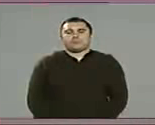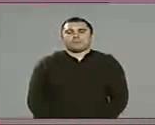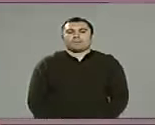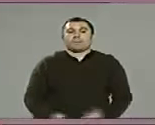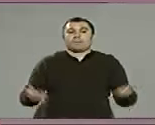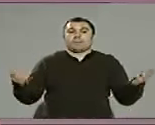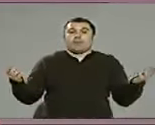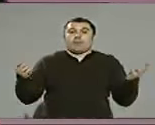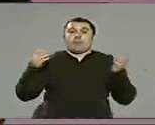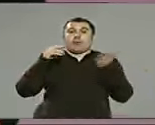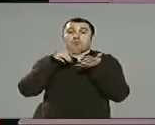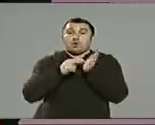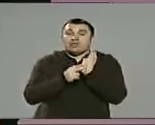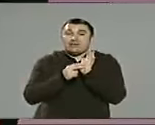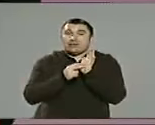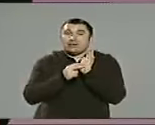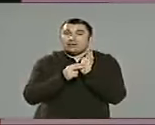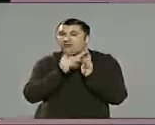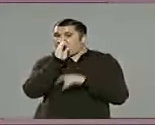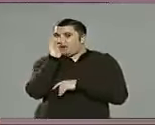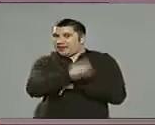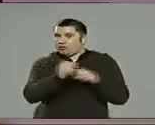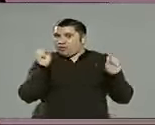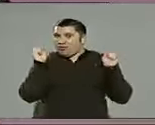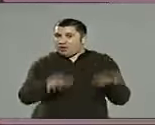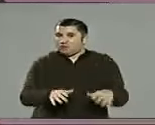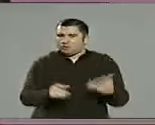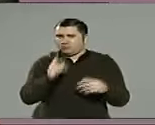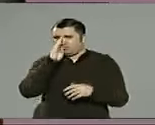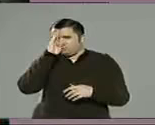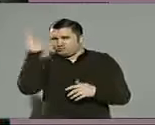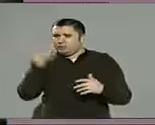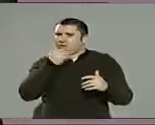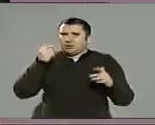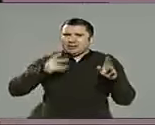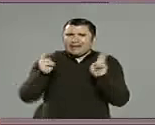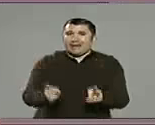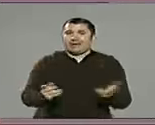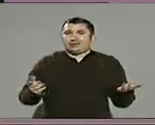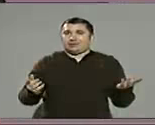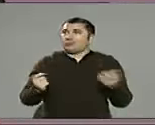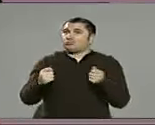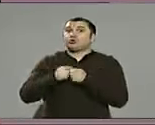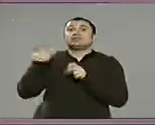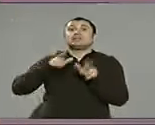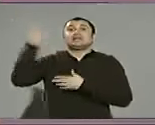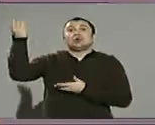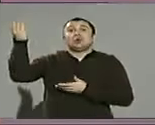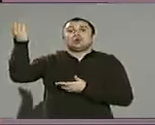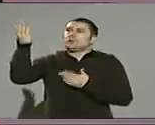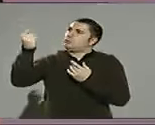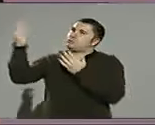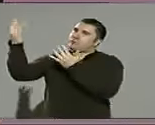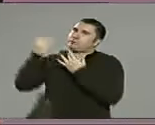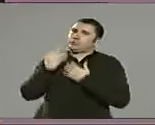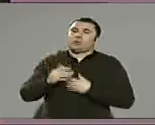Wenn aber Politik in die falsche Richtung geht, wenn Unsinn und Ungerechtigkeiten von der Bundesregierung kommen, dann werden wir das